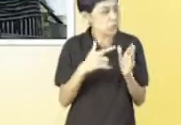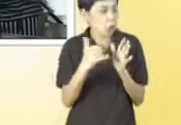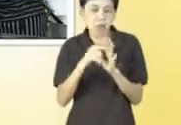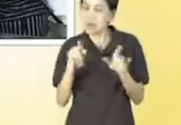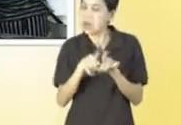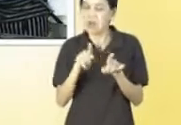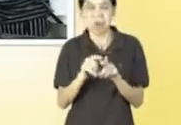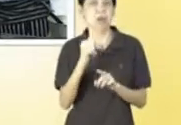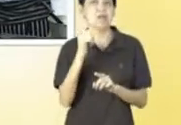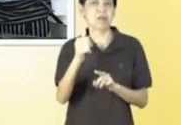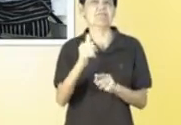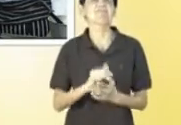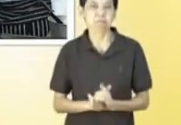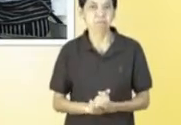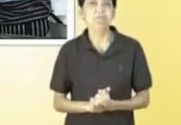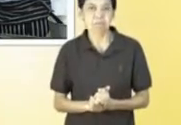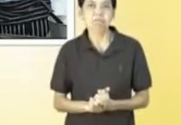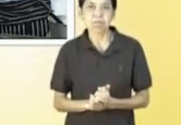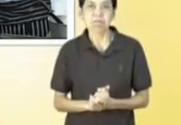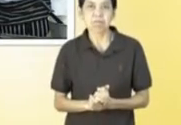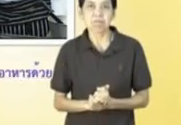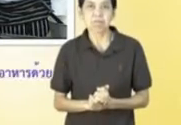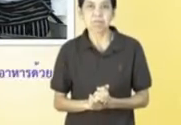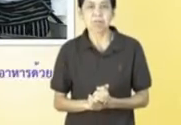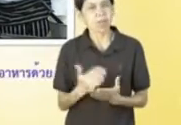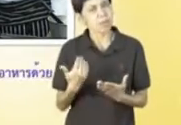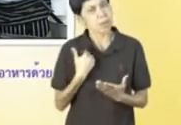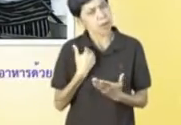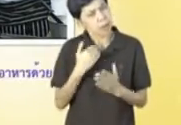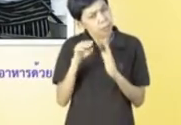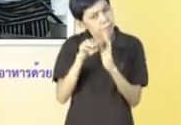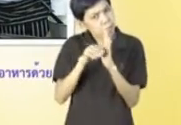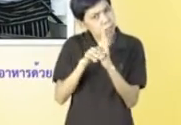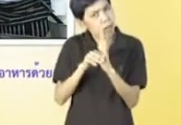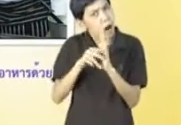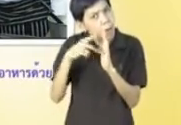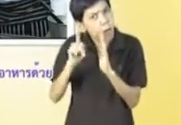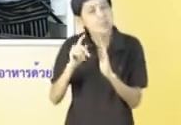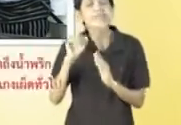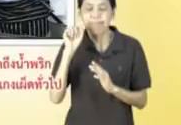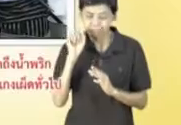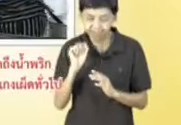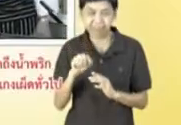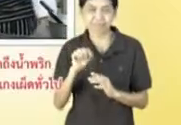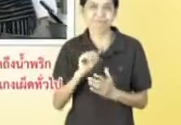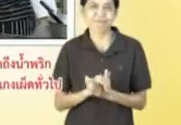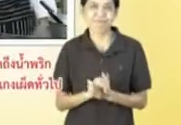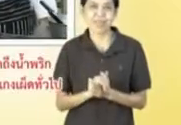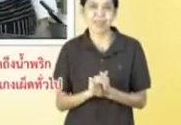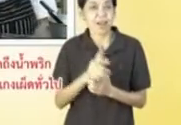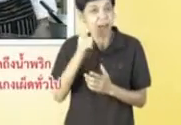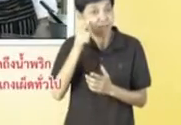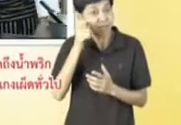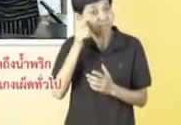ครับลักษณะเดียวกัน รวมทั้งว่าส่วนประกอบต่างๆก็มีคุณค่าทางอาหารด้วย อย่างเนื้อย่